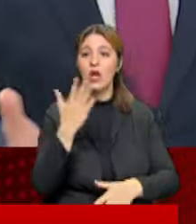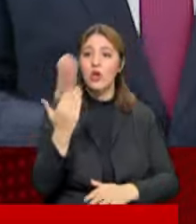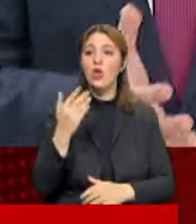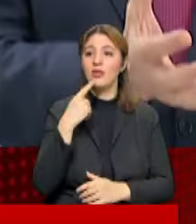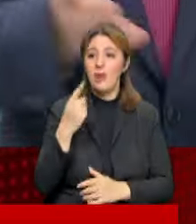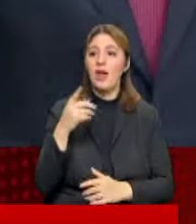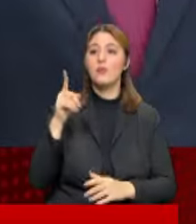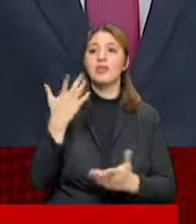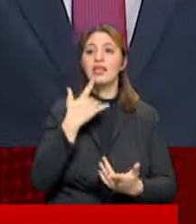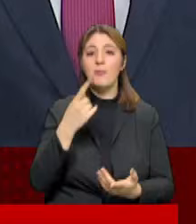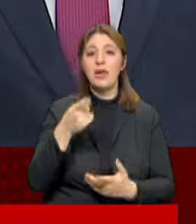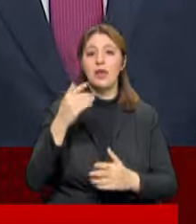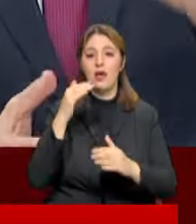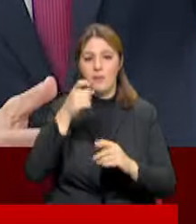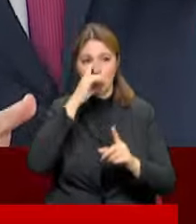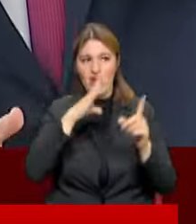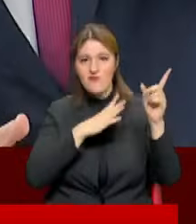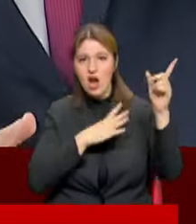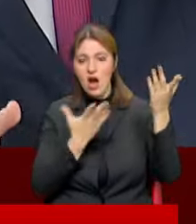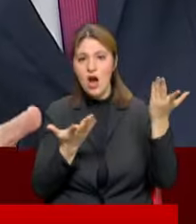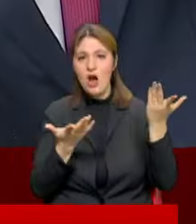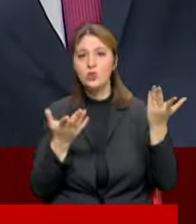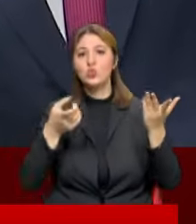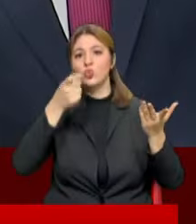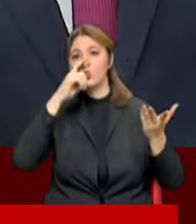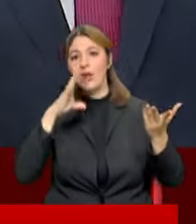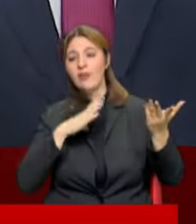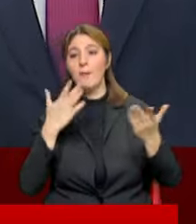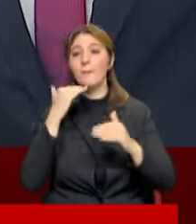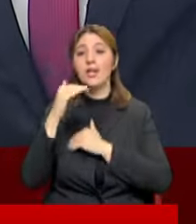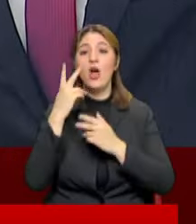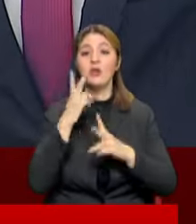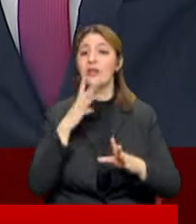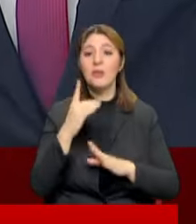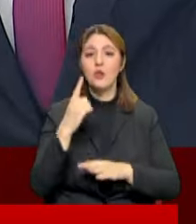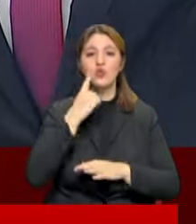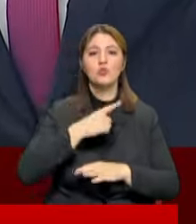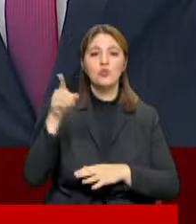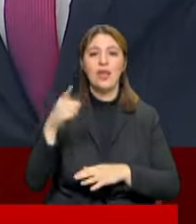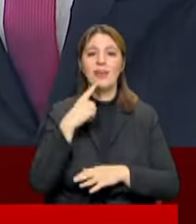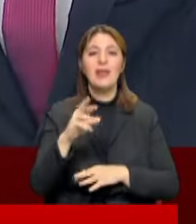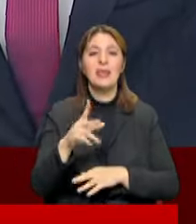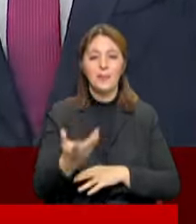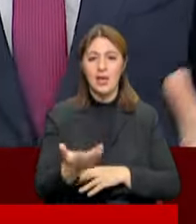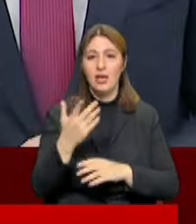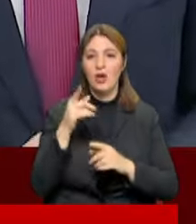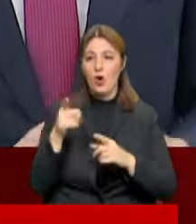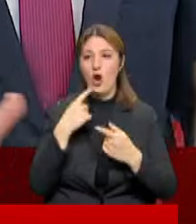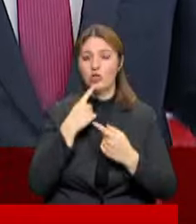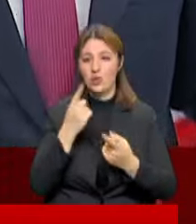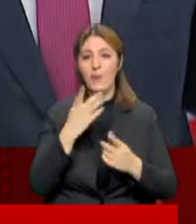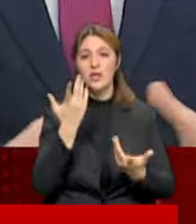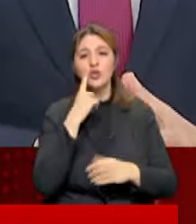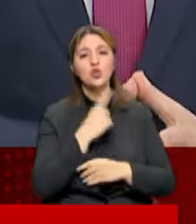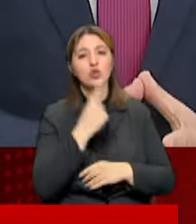var halife var ne demek milletin is Milli Egemenlik diyor ne demek Milli Egemenlik Cumhuriyeti işaret ediyor ihtilal beyannamesine Peki